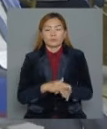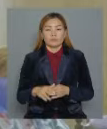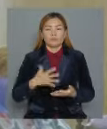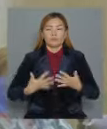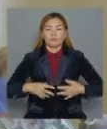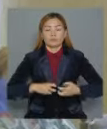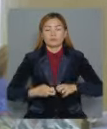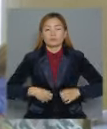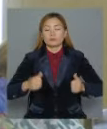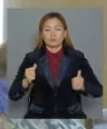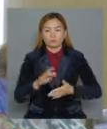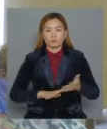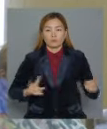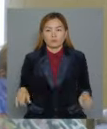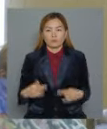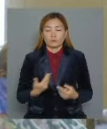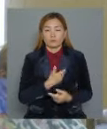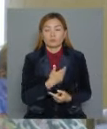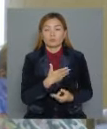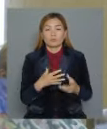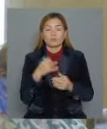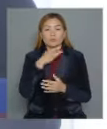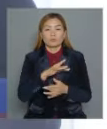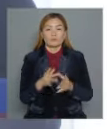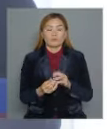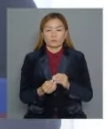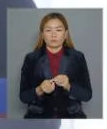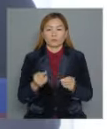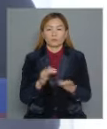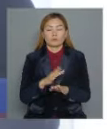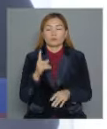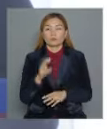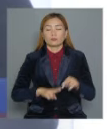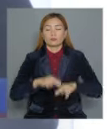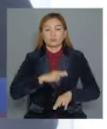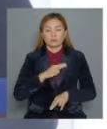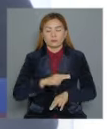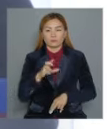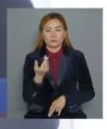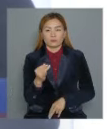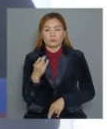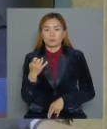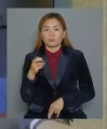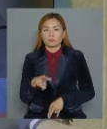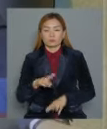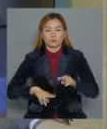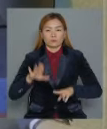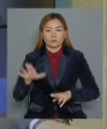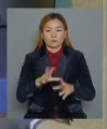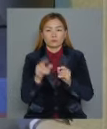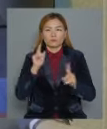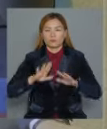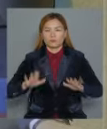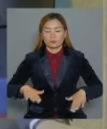ақсап тұрған істі әрі қарай дамытуға ниетті. Ал көптің көңілінде жүрген концерт залының құрылысы Бәйе Групп компаниясы жалғастырады. Осылайша кеңес